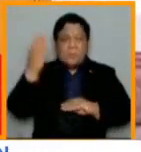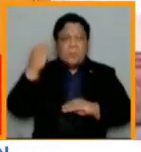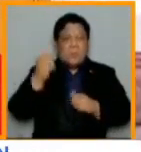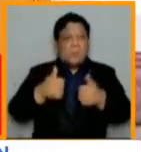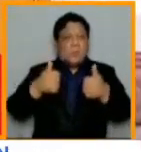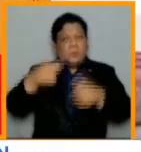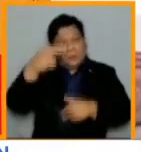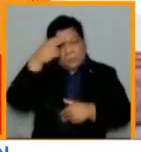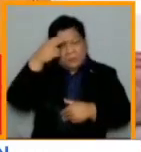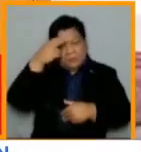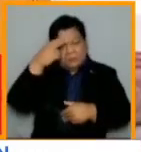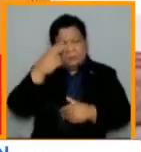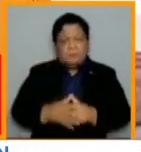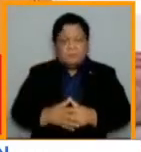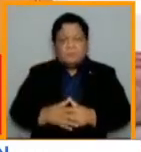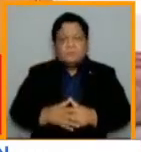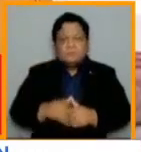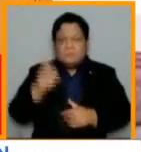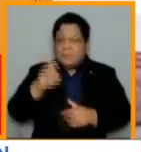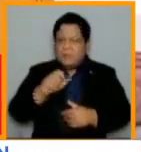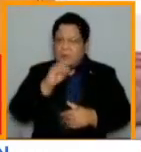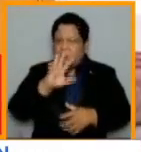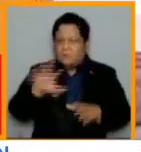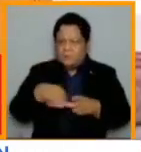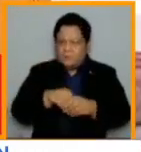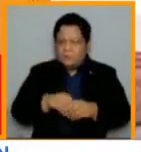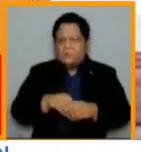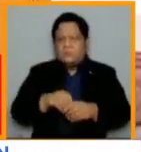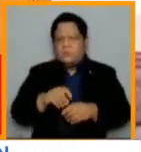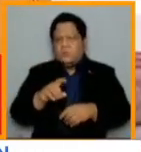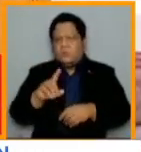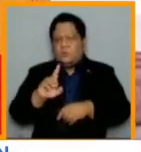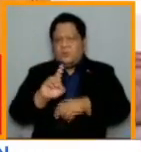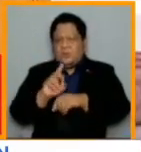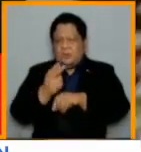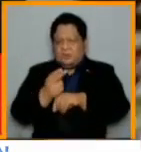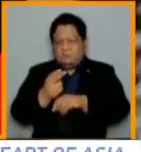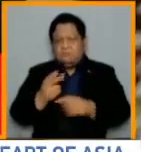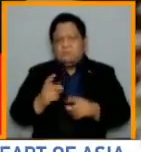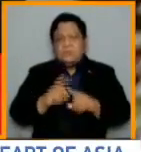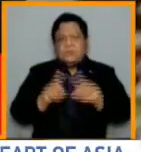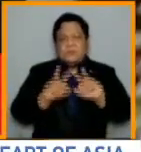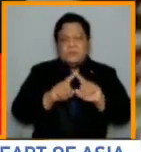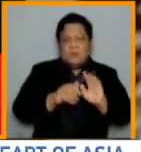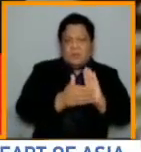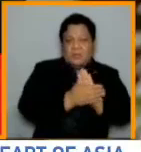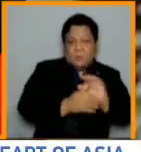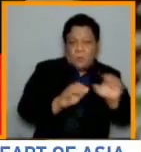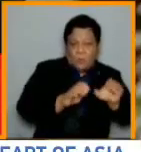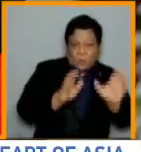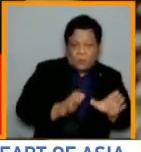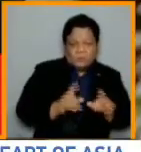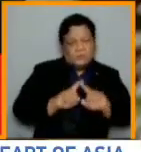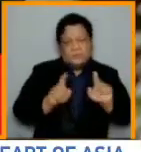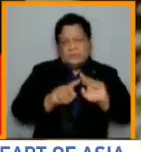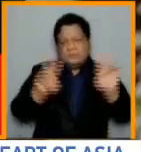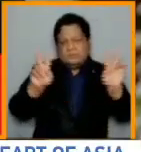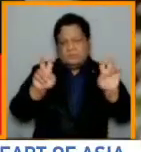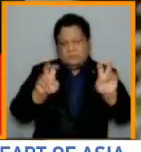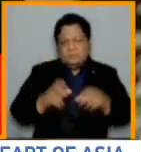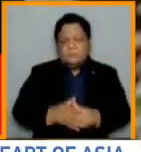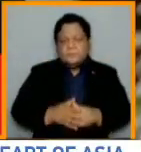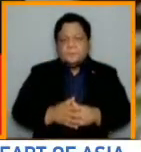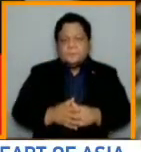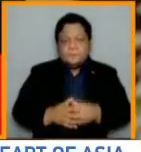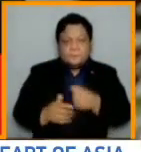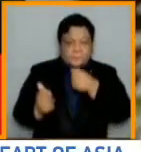hindi madadamay ang domestic kasi iba yung issue ng skilled eh. Sinusubukan pa namin kunan na bahayag si